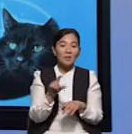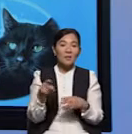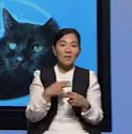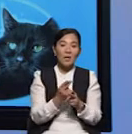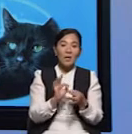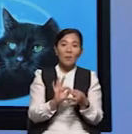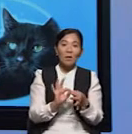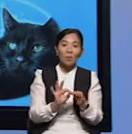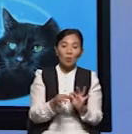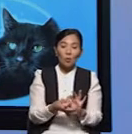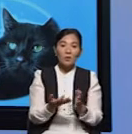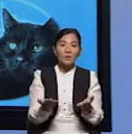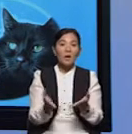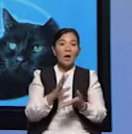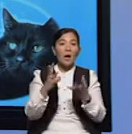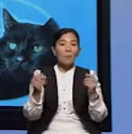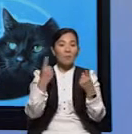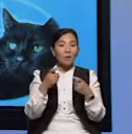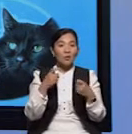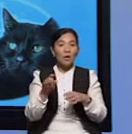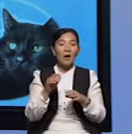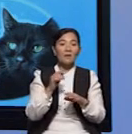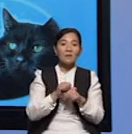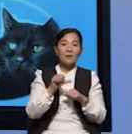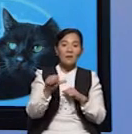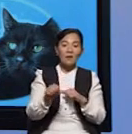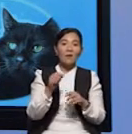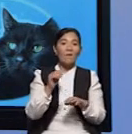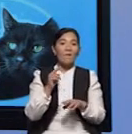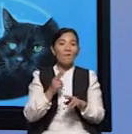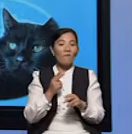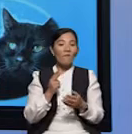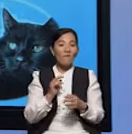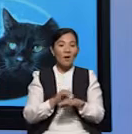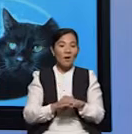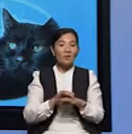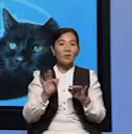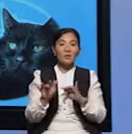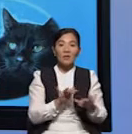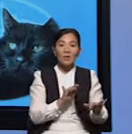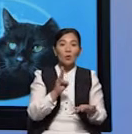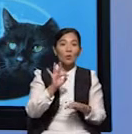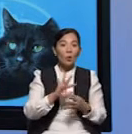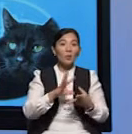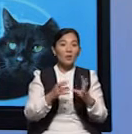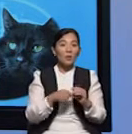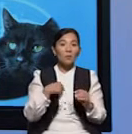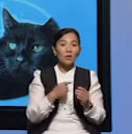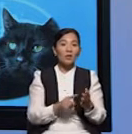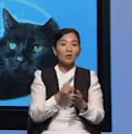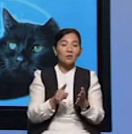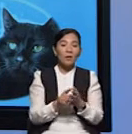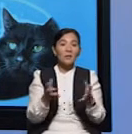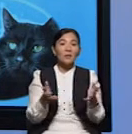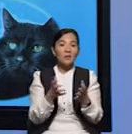детали, подробности, обобщим отдельные факты, действия, но при этом мы должны с вами